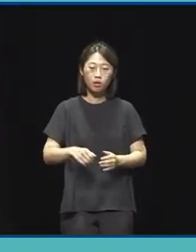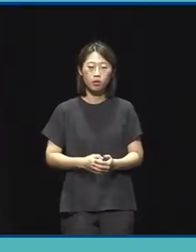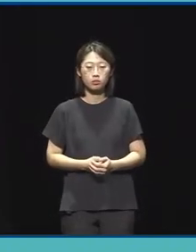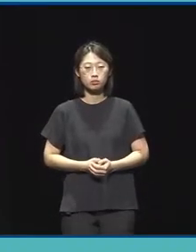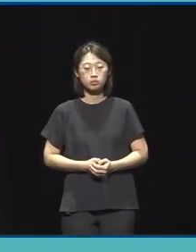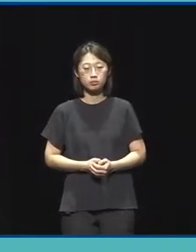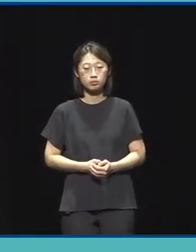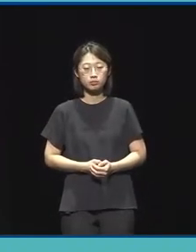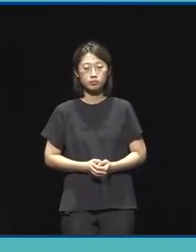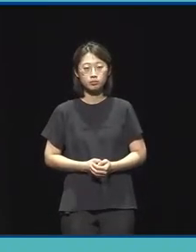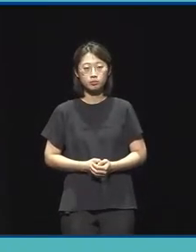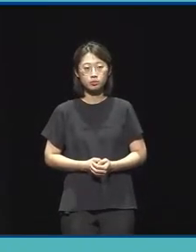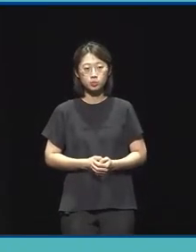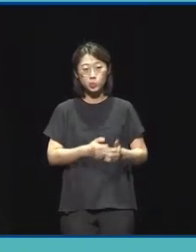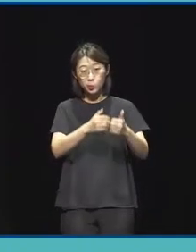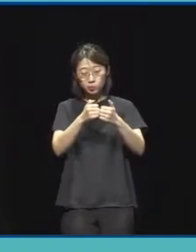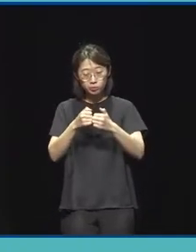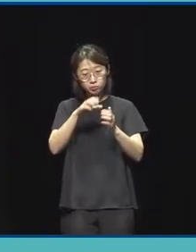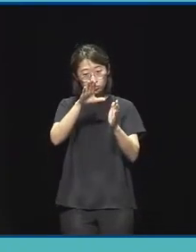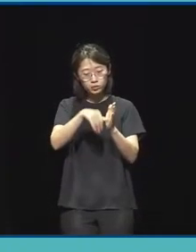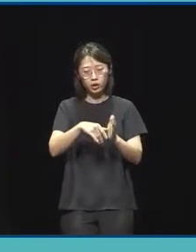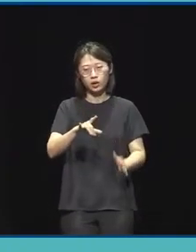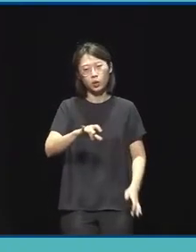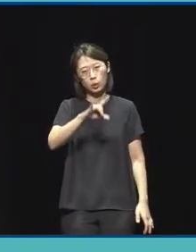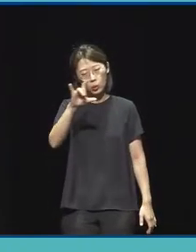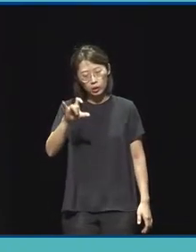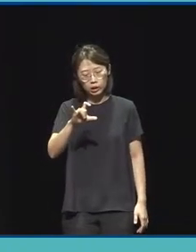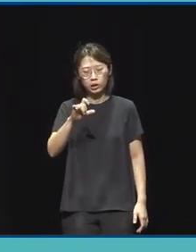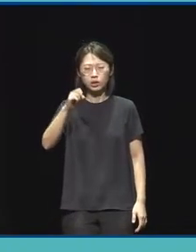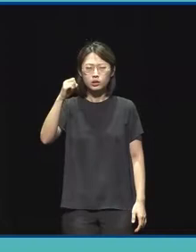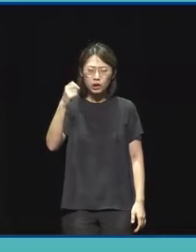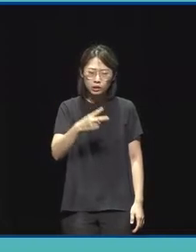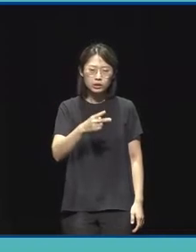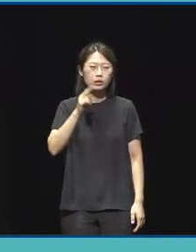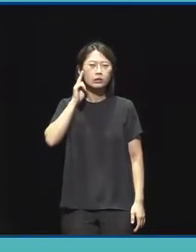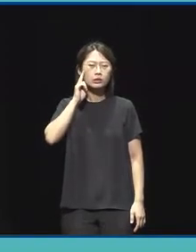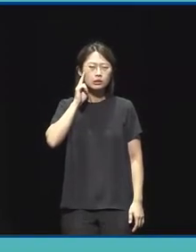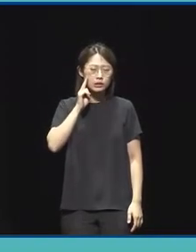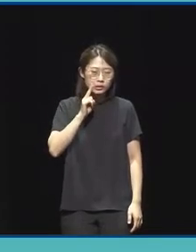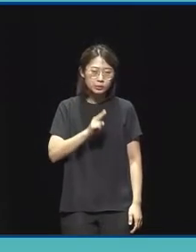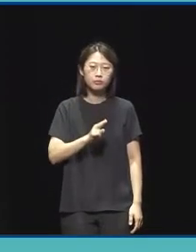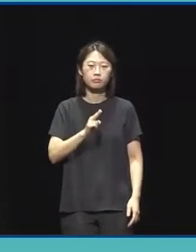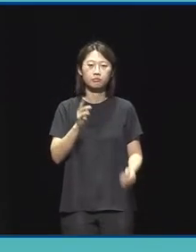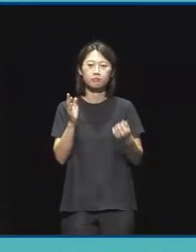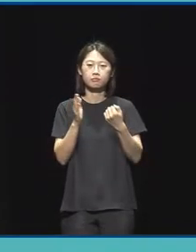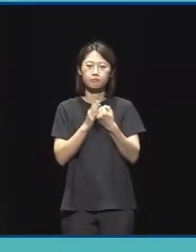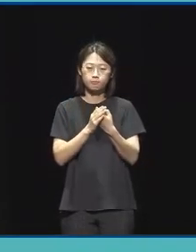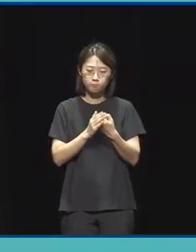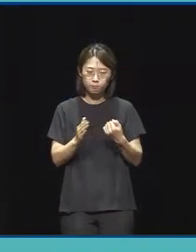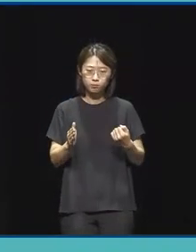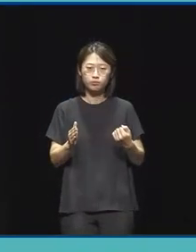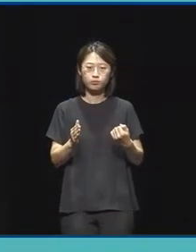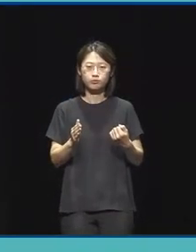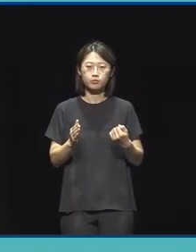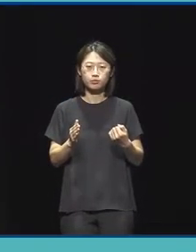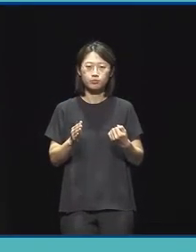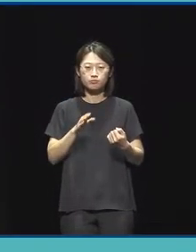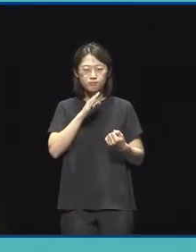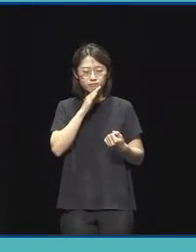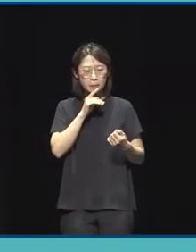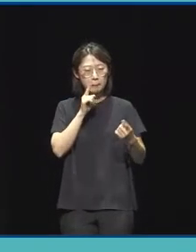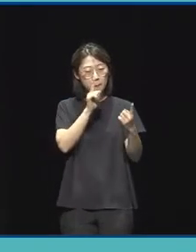의사결정 당시에 코로나19 상황이 다시 심각해지던 상황이라서 실행에 옮기지는